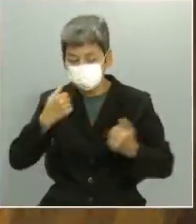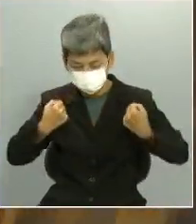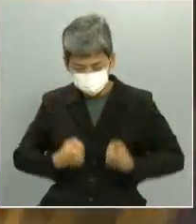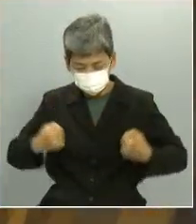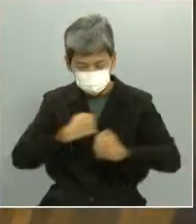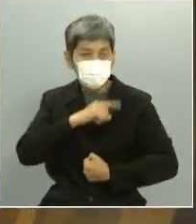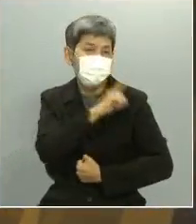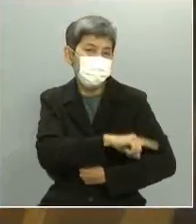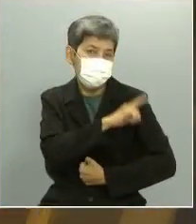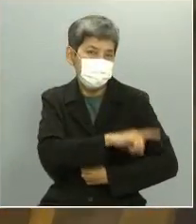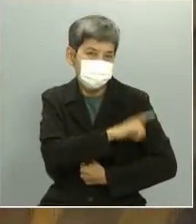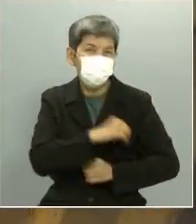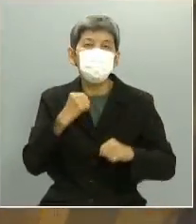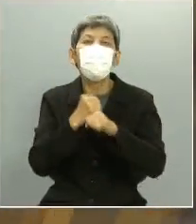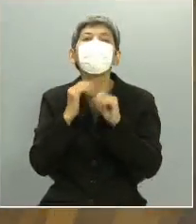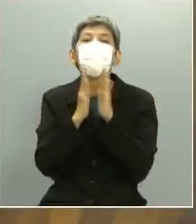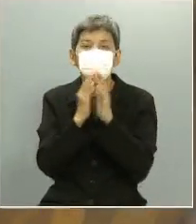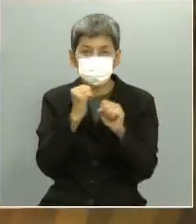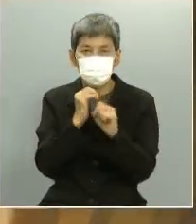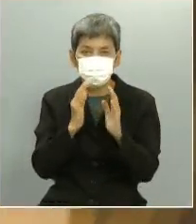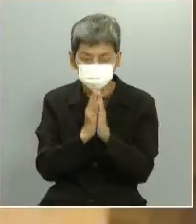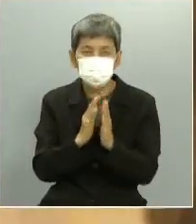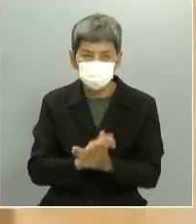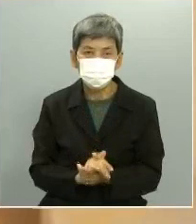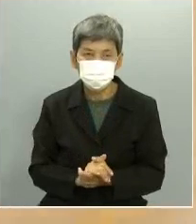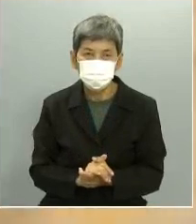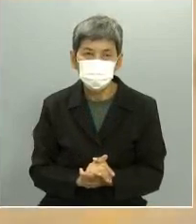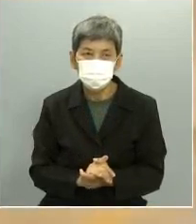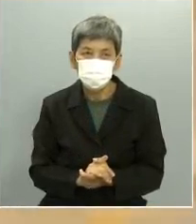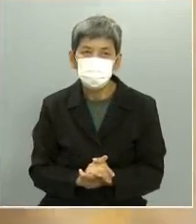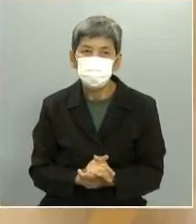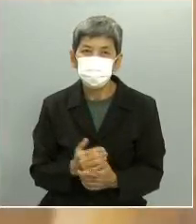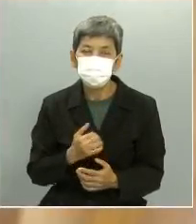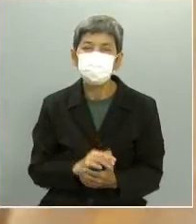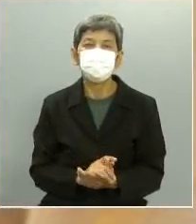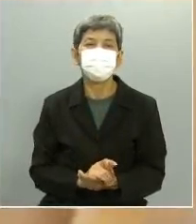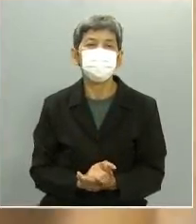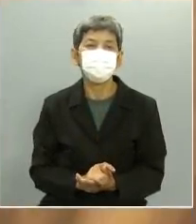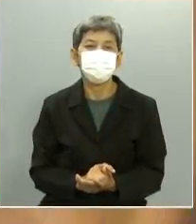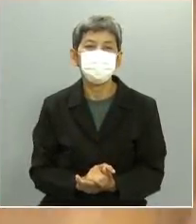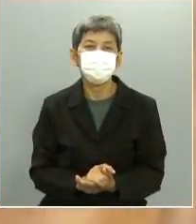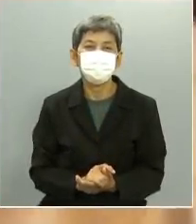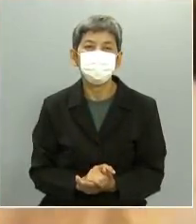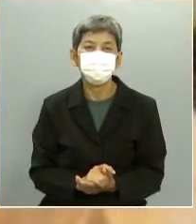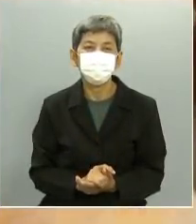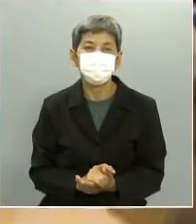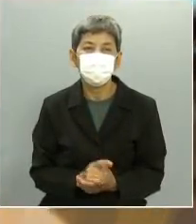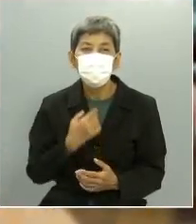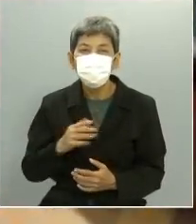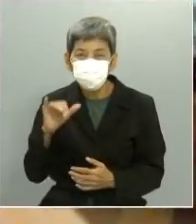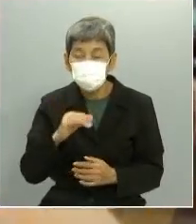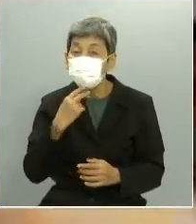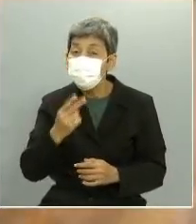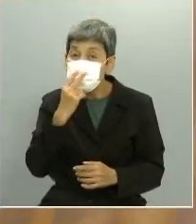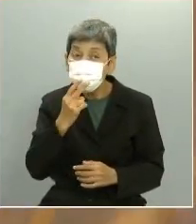ช่คือเขาบอกให้ใส่ชุดขาวทำบุญไม่ใช่ไม่ใช่ชุดขาวเ ลยที่เห็นหน้าน้อง ดูยากเรื่องนี ้หรอ ดูยาก ดูยากเพราะว่าหนัง